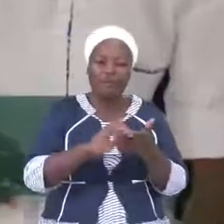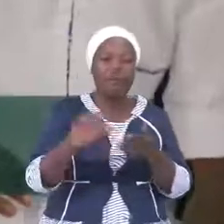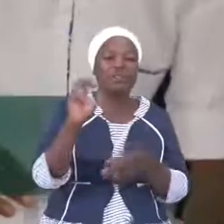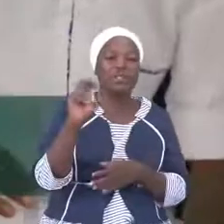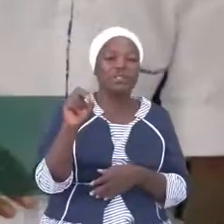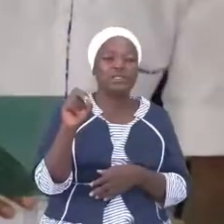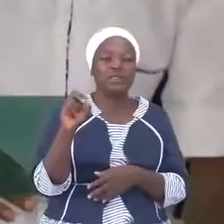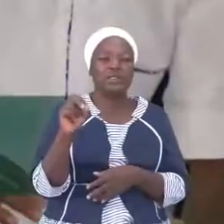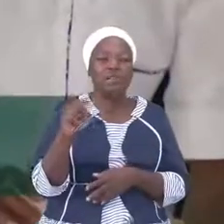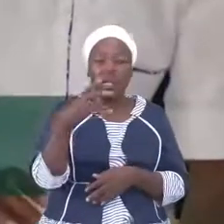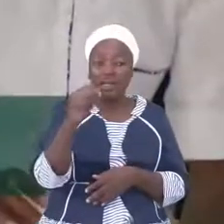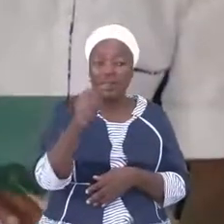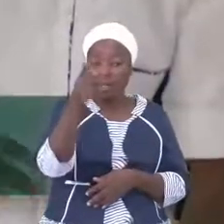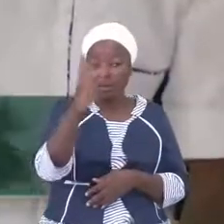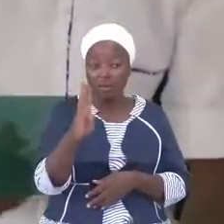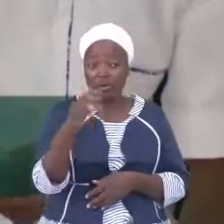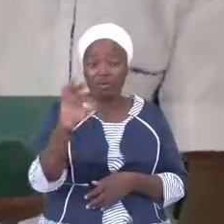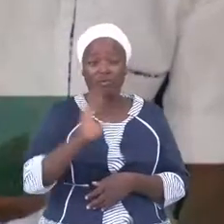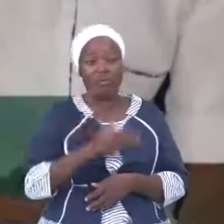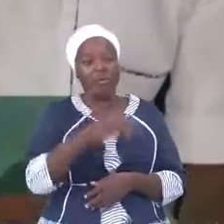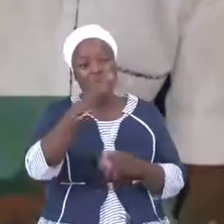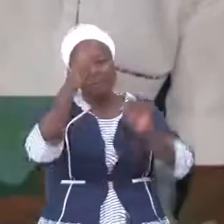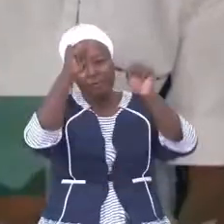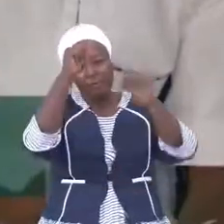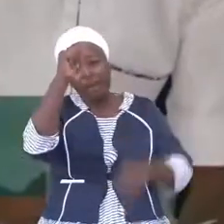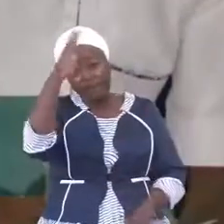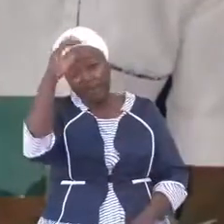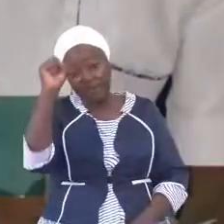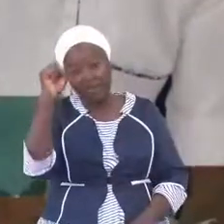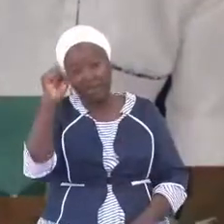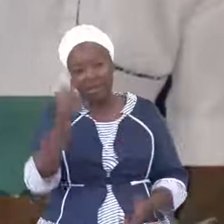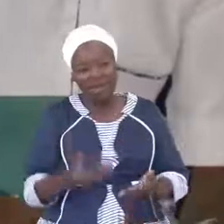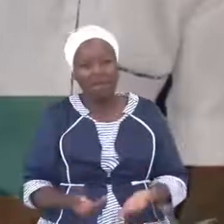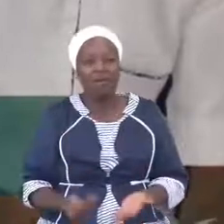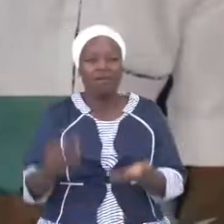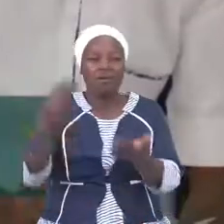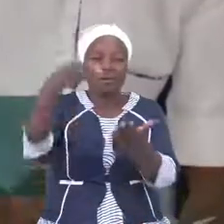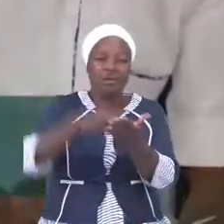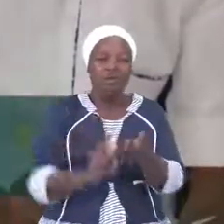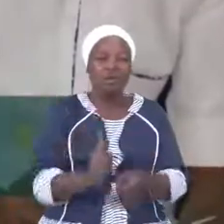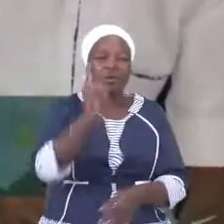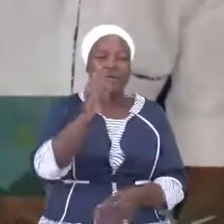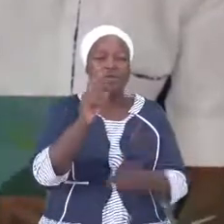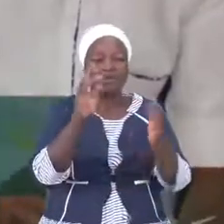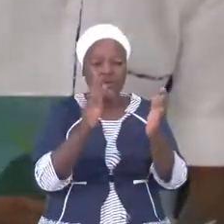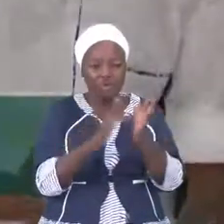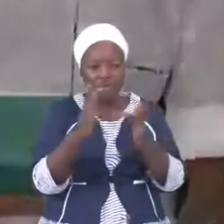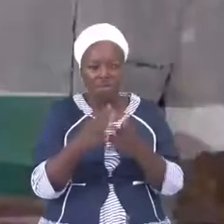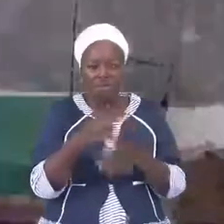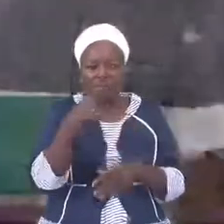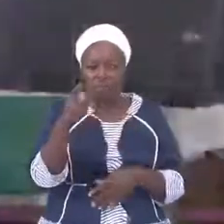Acte 5, verset 30. Le Dieu de nos pères a ressuscité